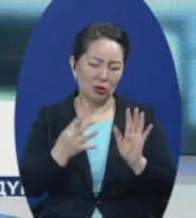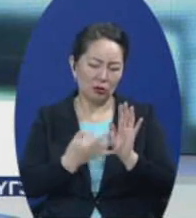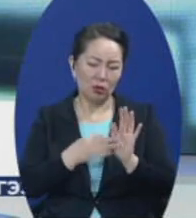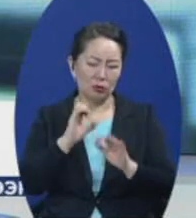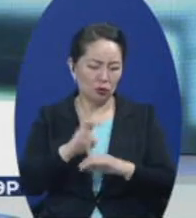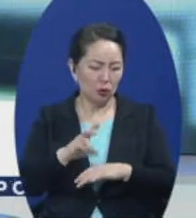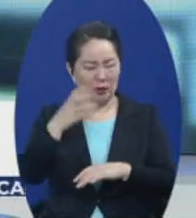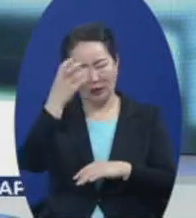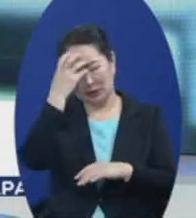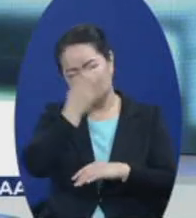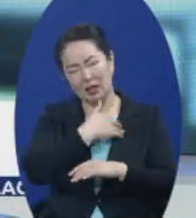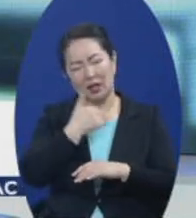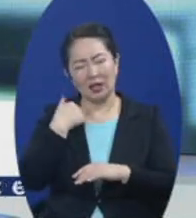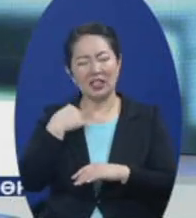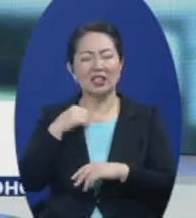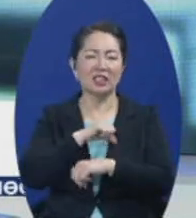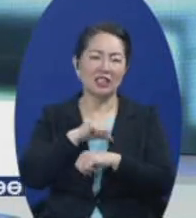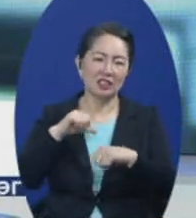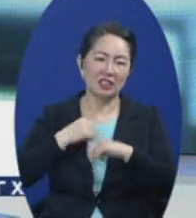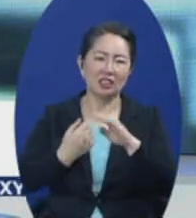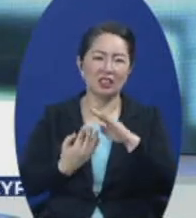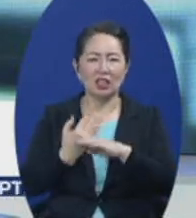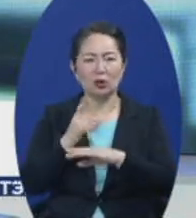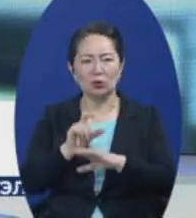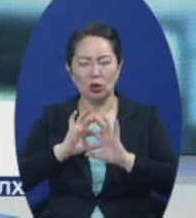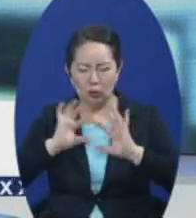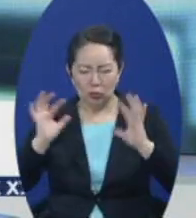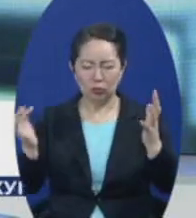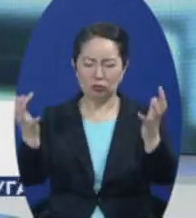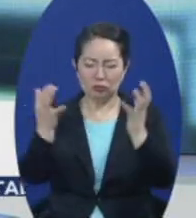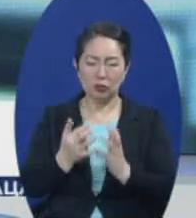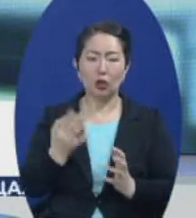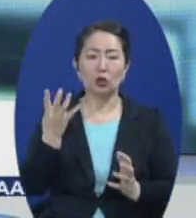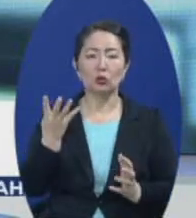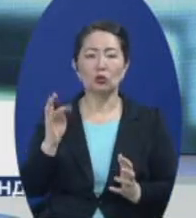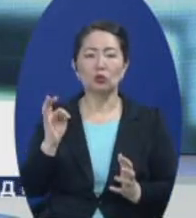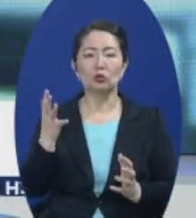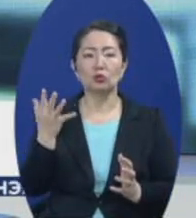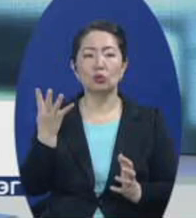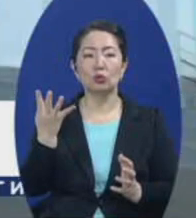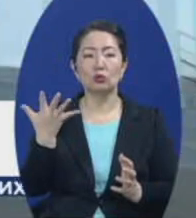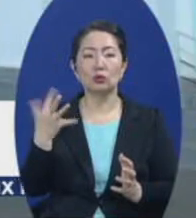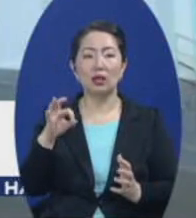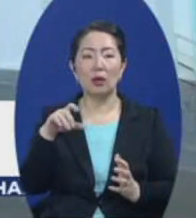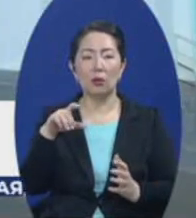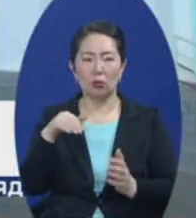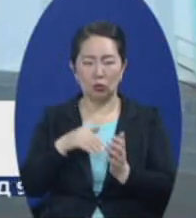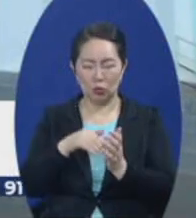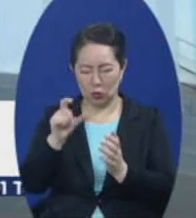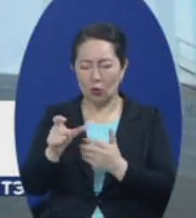иргэд, малчит, мөн тариалагчдын төлөөлөлгээд нийтдээ 450 орчим хүн оролцсон байна.